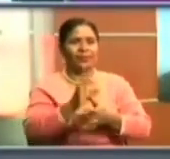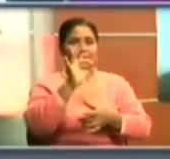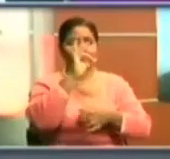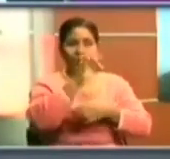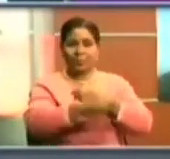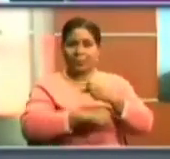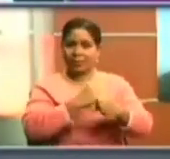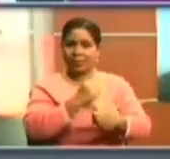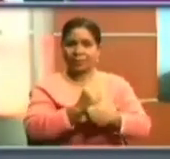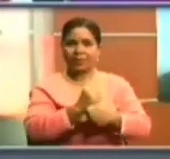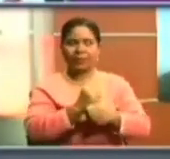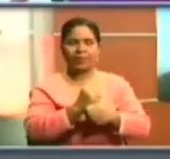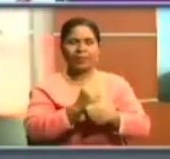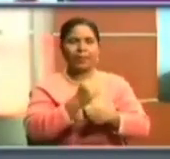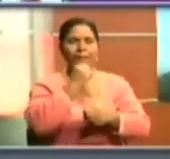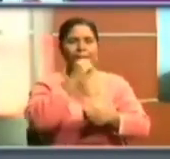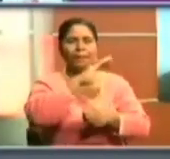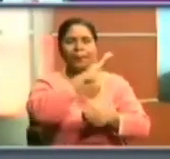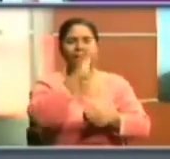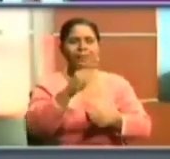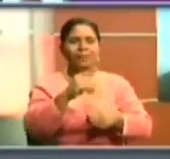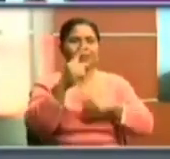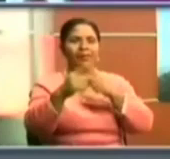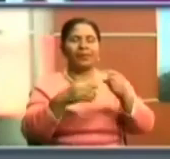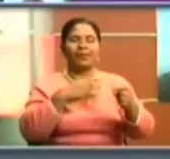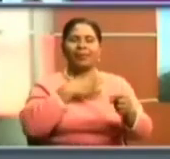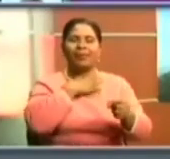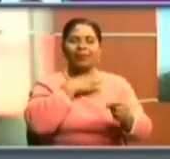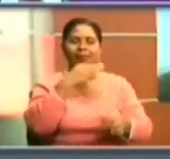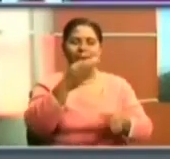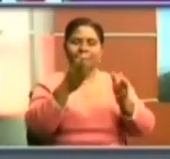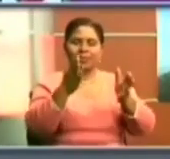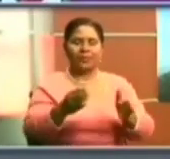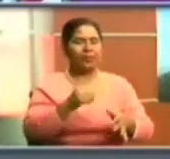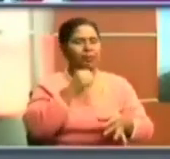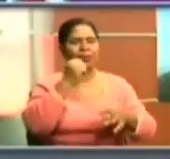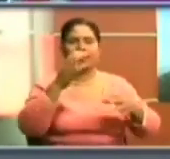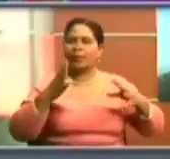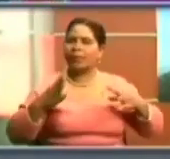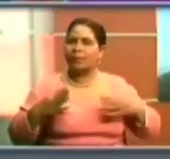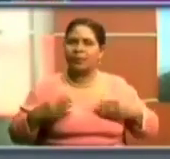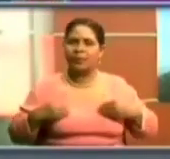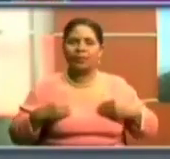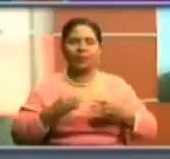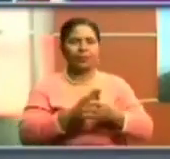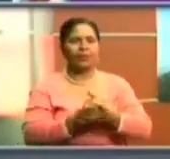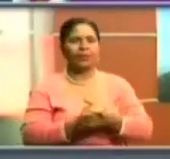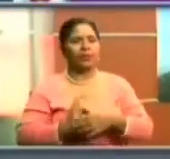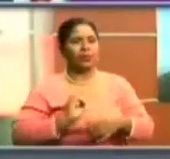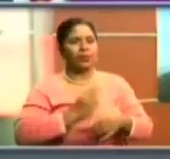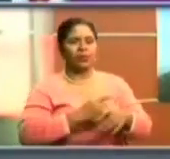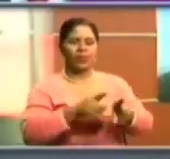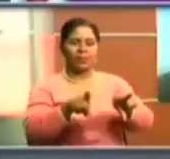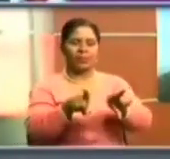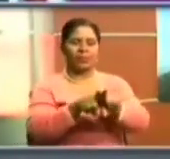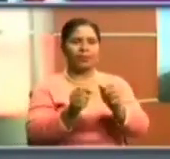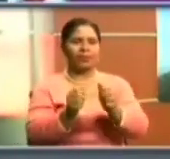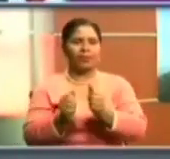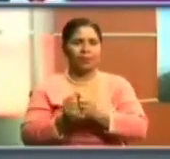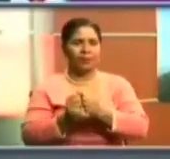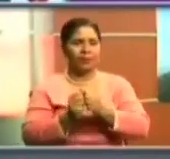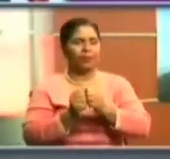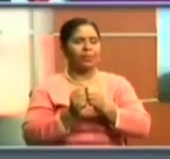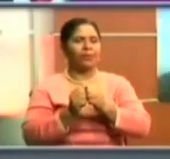ans ou pour que j'aime juger. C'est grave, c'est inacceptable. Et c'est peut-être ça que nous-mêmes, en tant que protecteurs